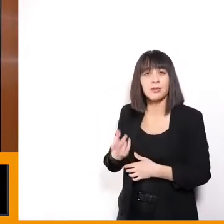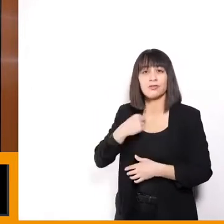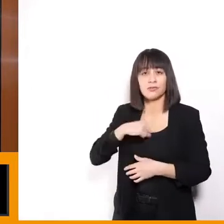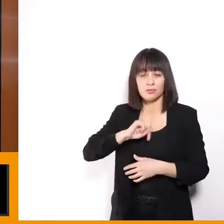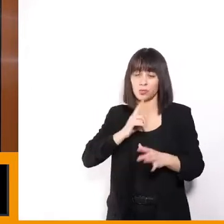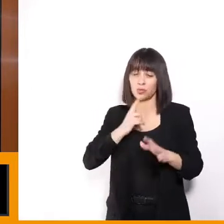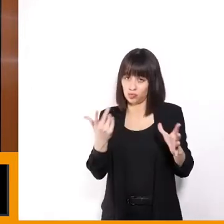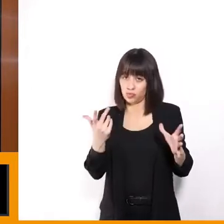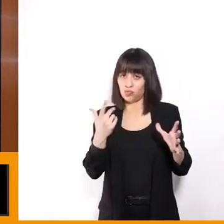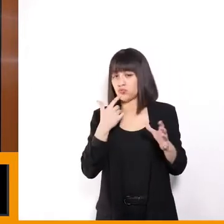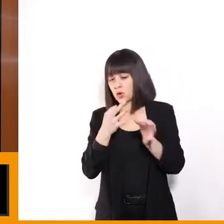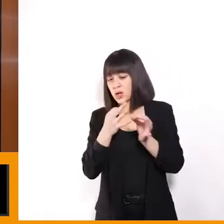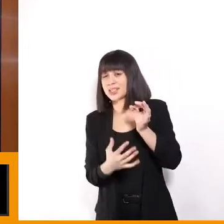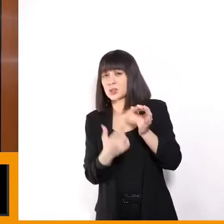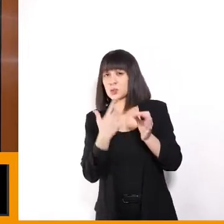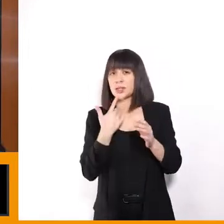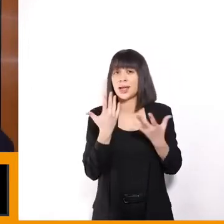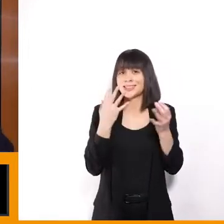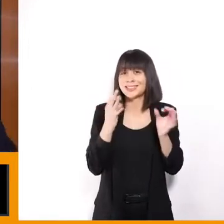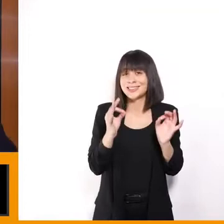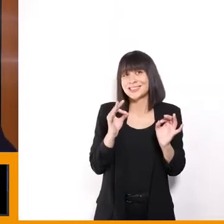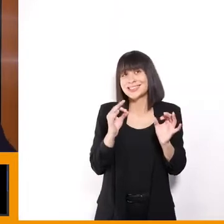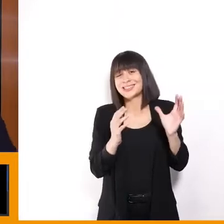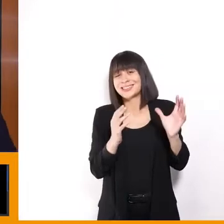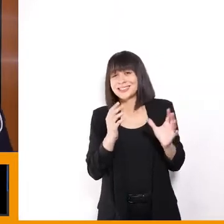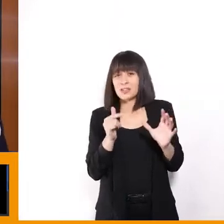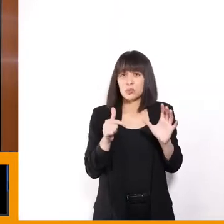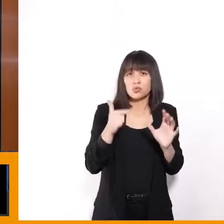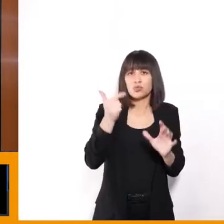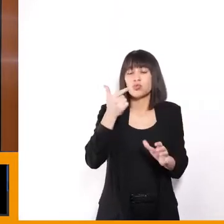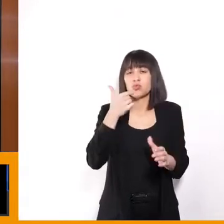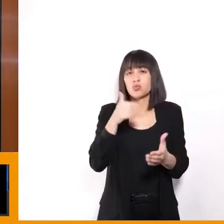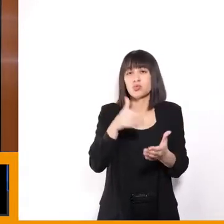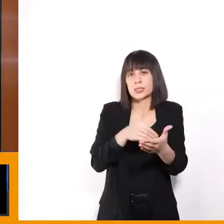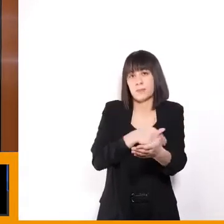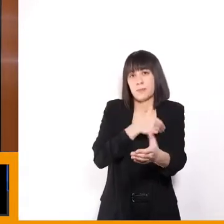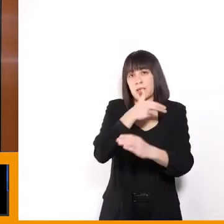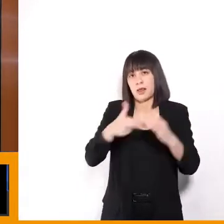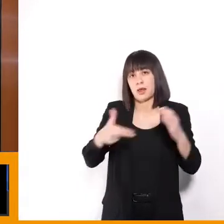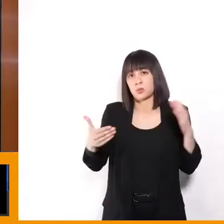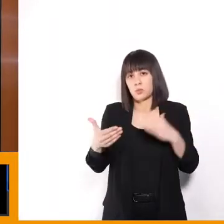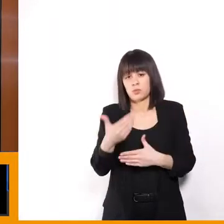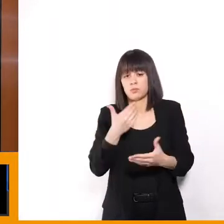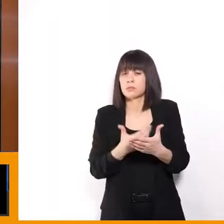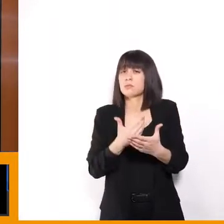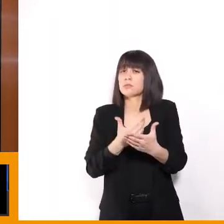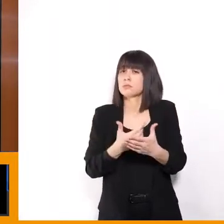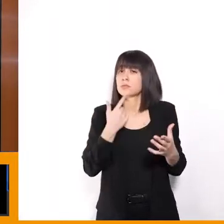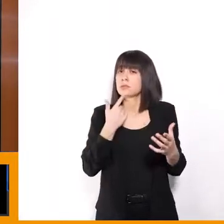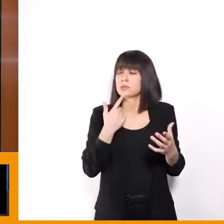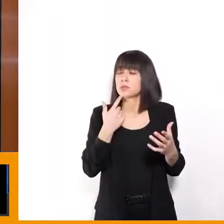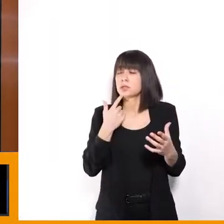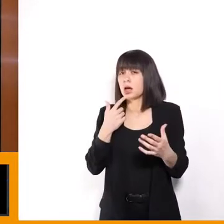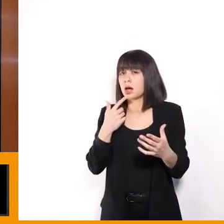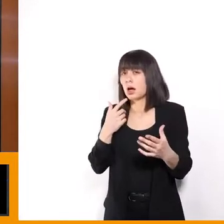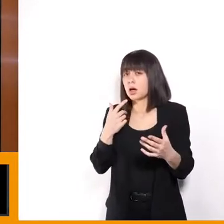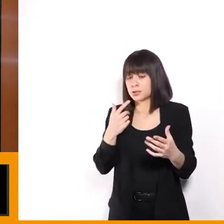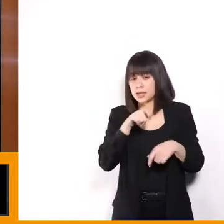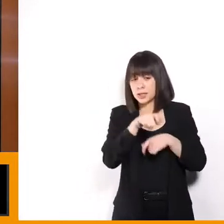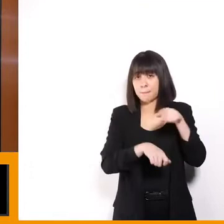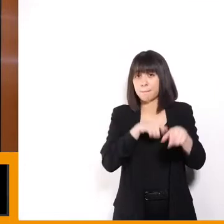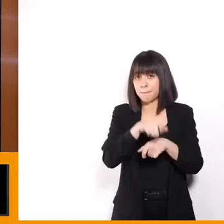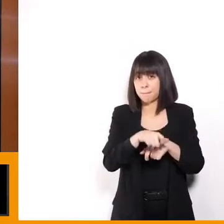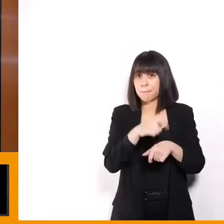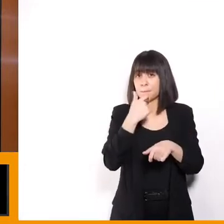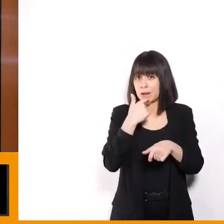à 12 milliards d'euros, qui est un peu l'équivalent de ce qui est nécessaire pour la politique de l'autonomie des personnes âgées. Et derrière ces 10 à